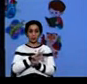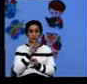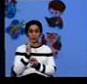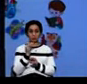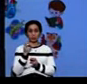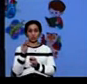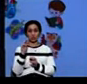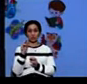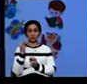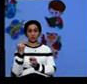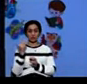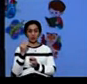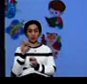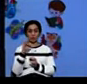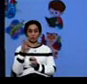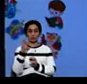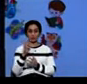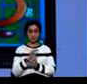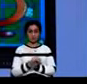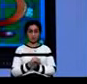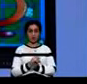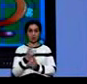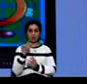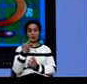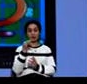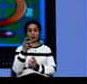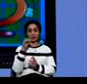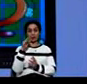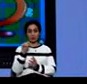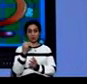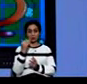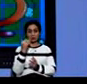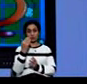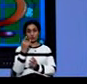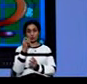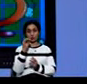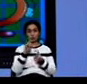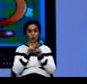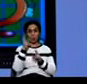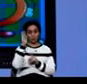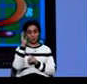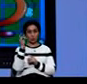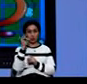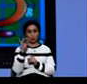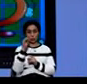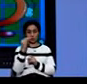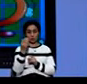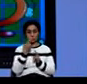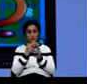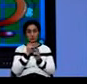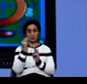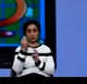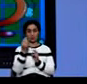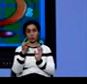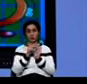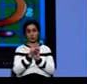употребим числительное «один». Гранат сөзі мужской род деген сөз болғанлығы үшін біз у